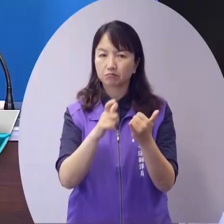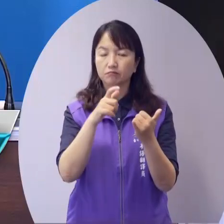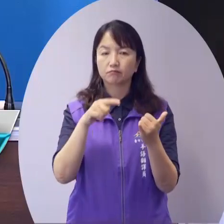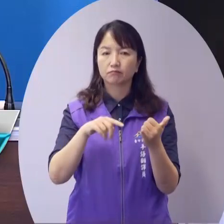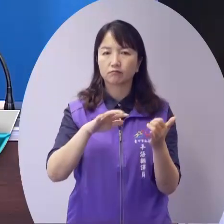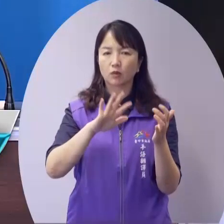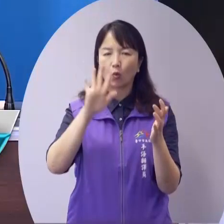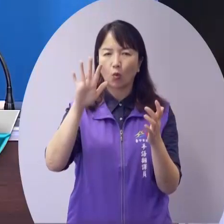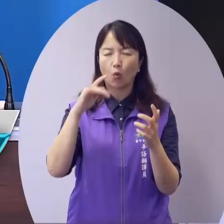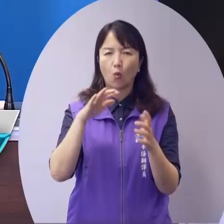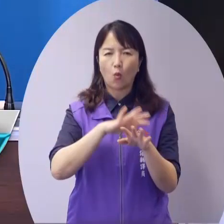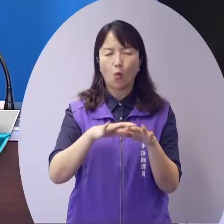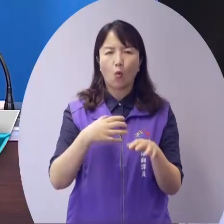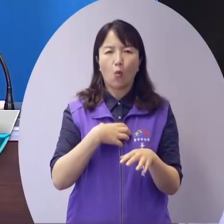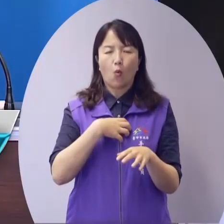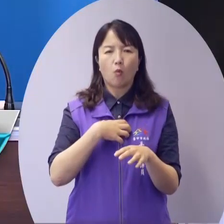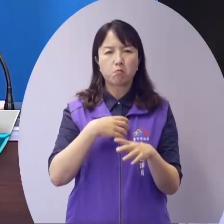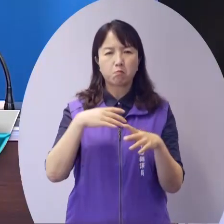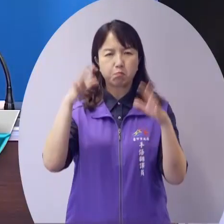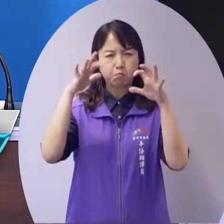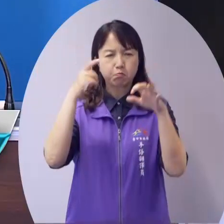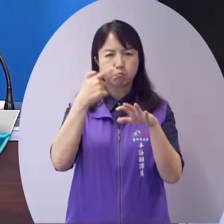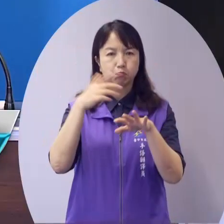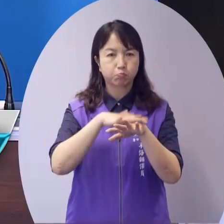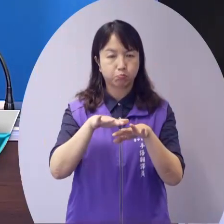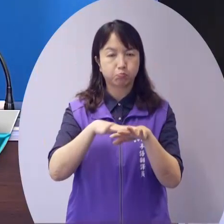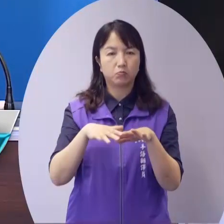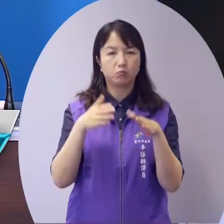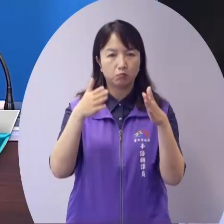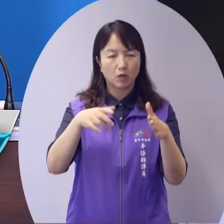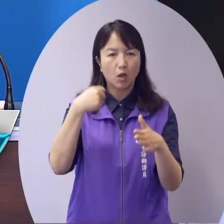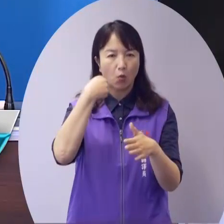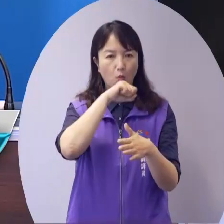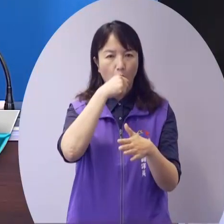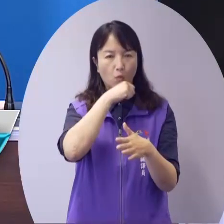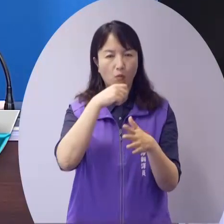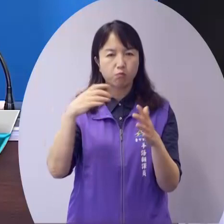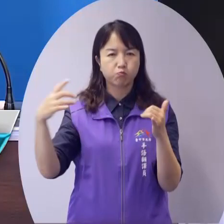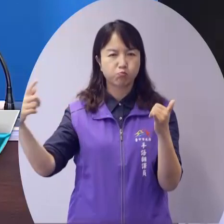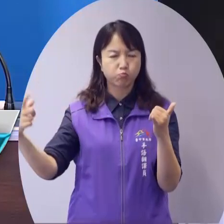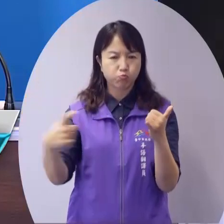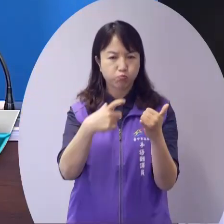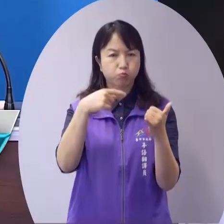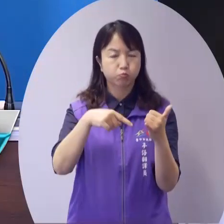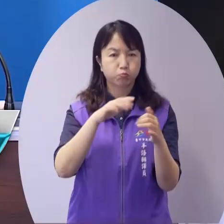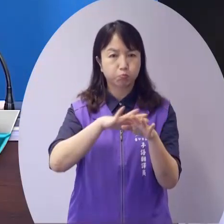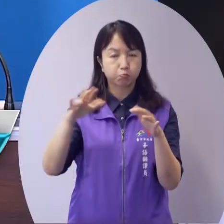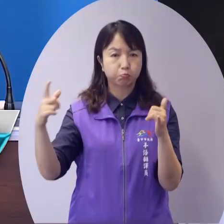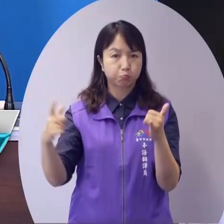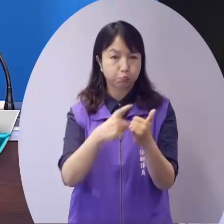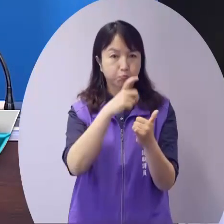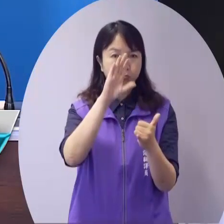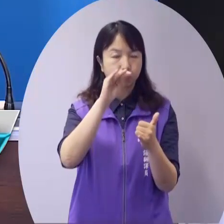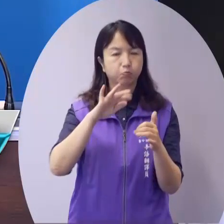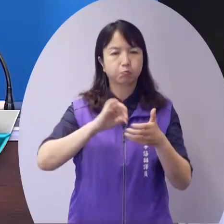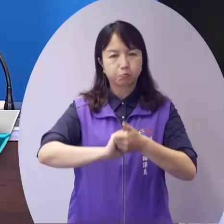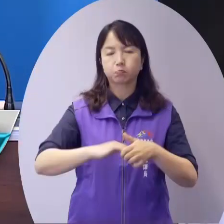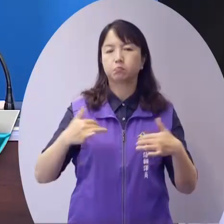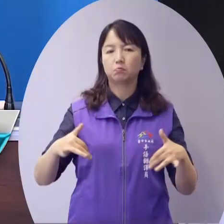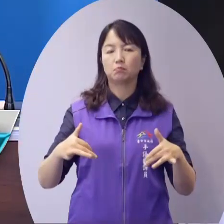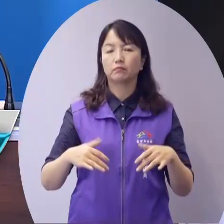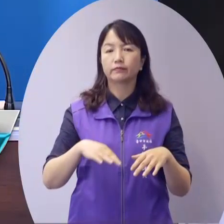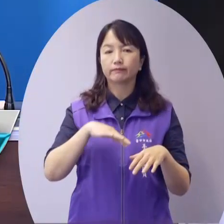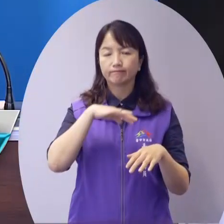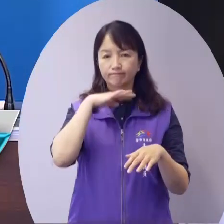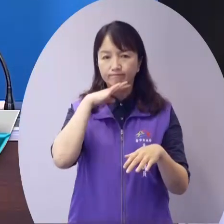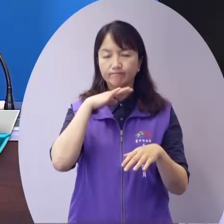这个有点来势汹汹，哈，不小，而且呢是对着台湾这个方向来的。那当然会不会登陆现在还没有完全确定，但